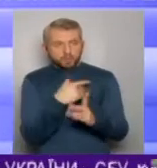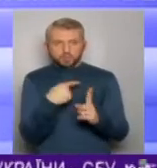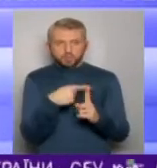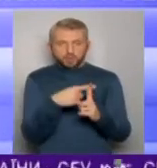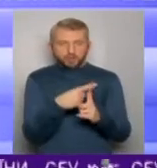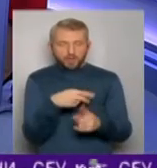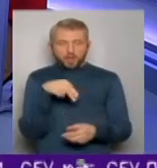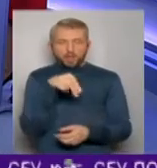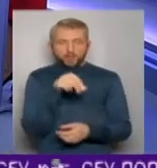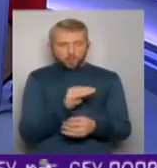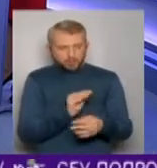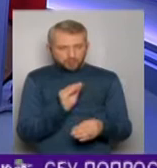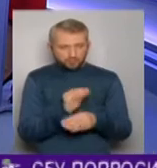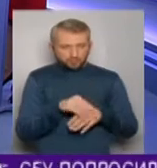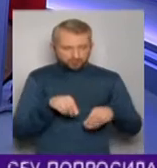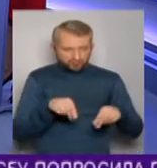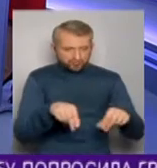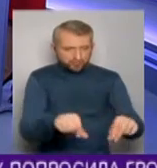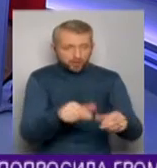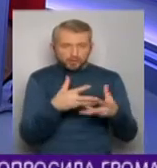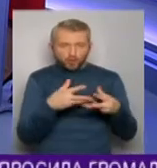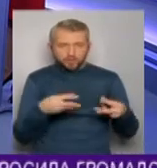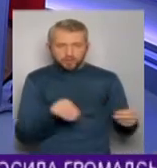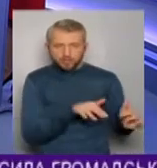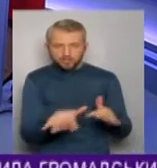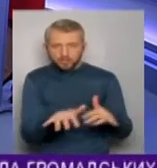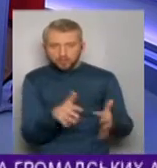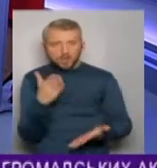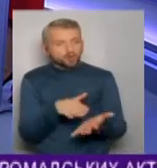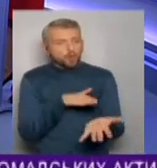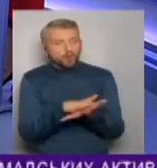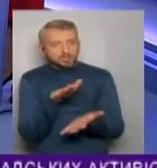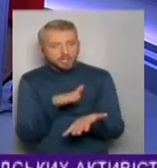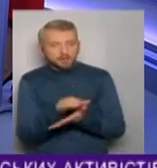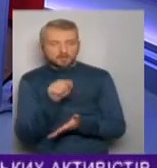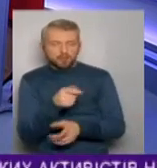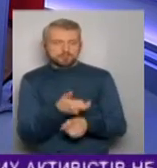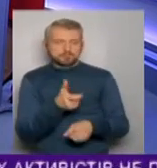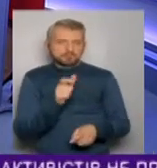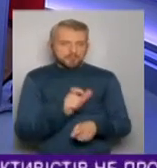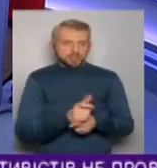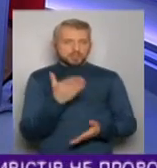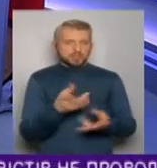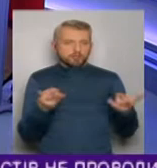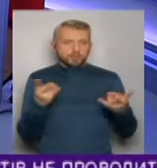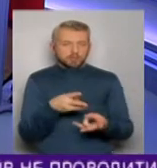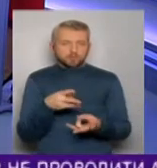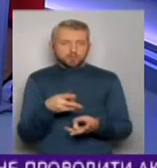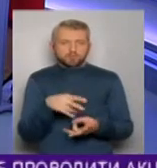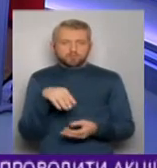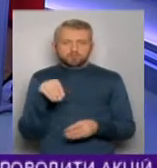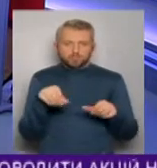додали солі, воно розтаяло і стекло. Якщо ж вже ожеледиться, то там більше, можливо, потрібно пісок, який